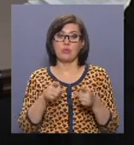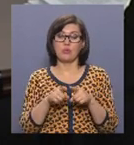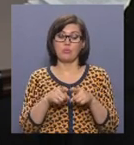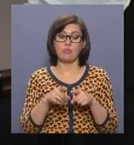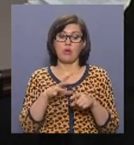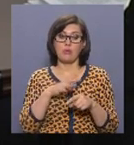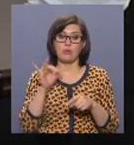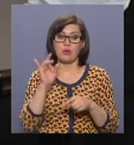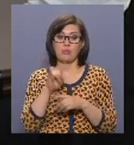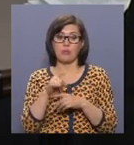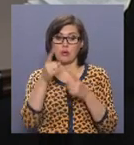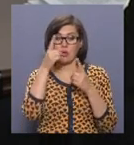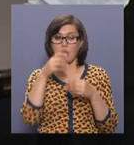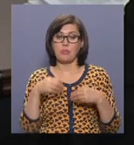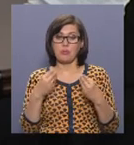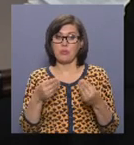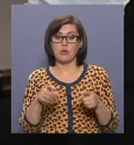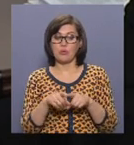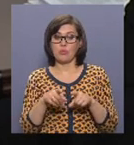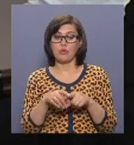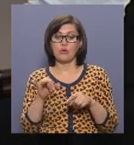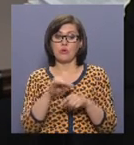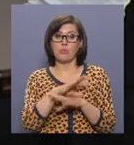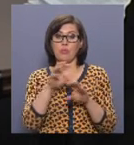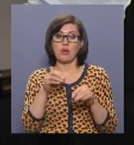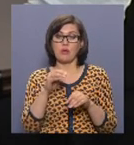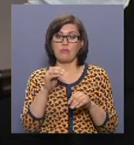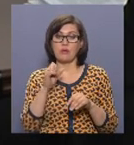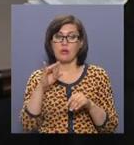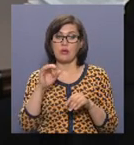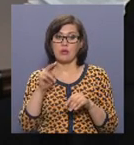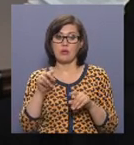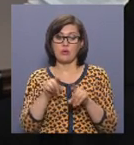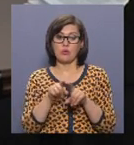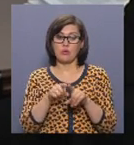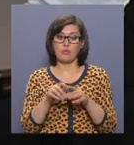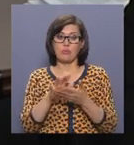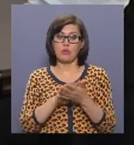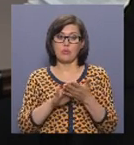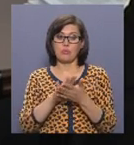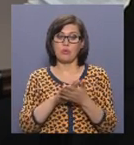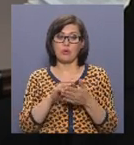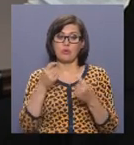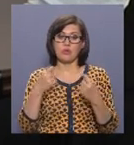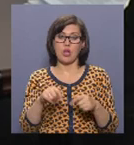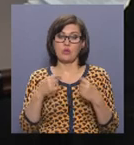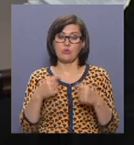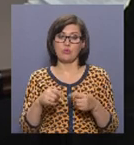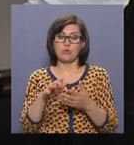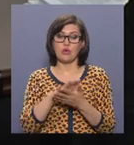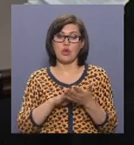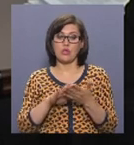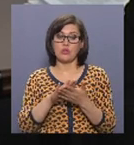жалған ақпарат беру. Оның барлығы мынау фейк. Ешқандай сату,